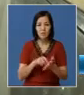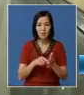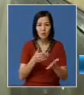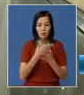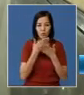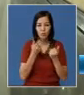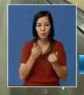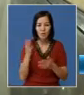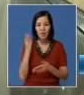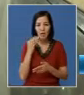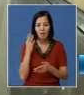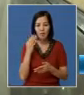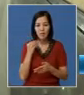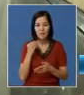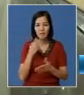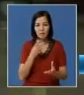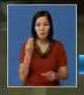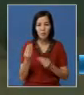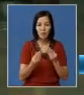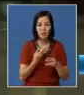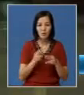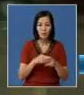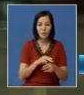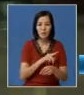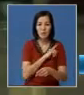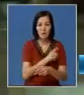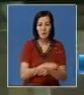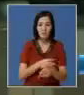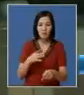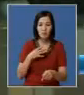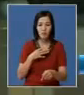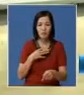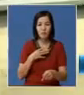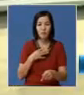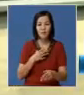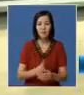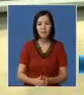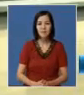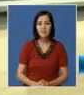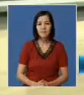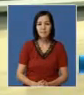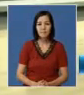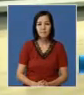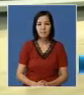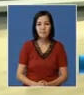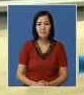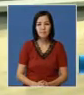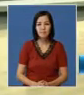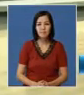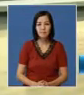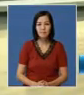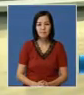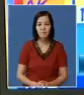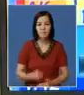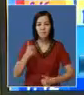алматылықтарға оңай қарсылас емес екендерін аңғартты. Дөңгелек шарды бірінен соң бірі кәнігі шеберлердей дөп тигізіп жатты. Бұл